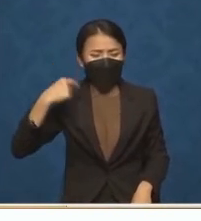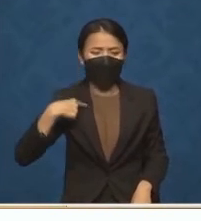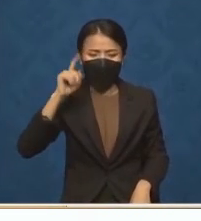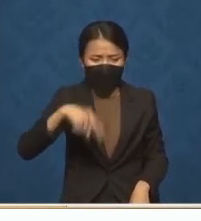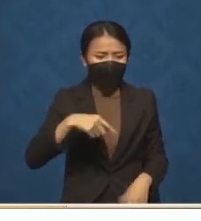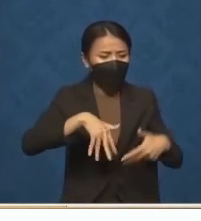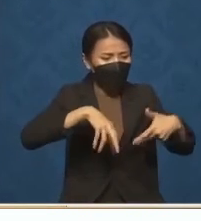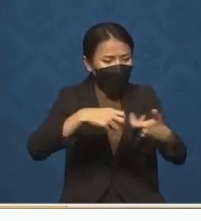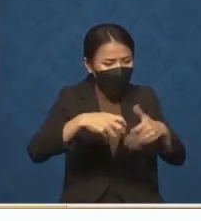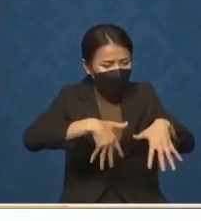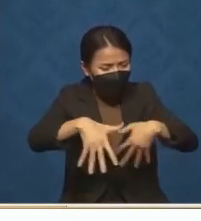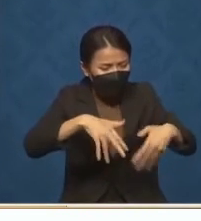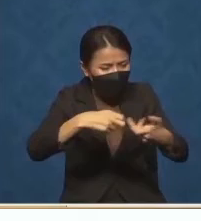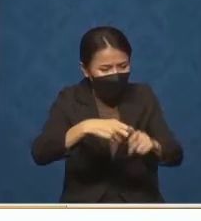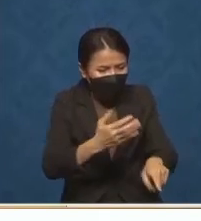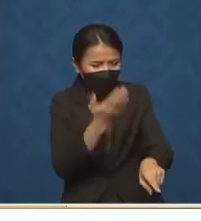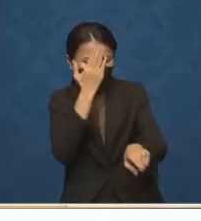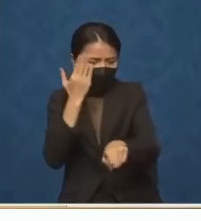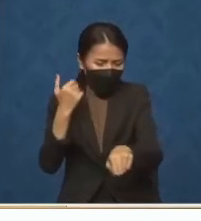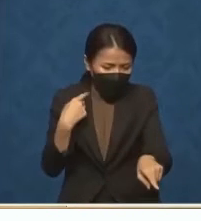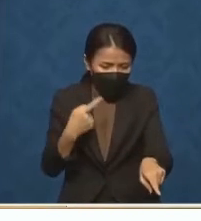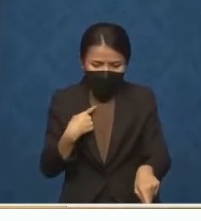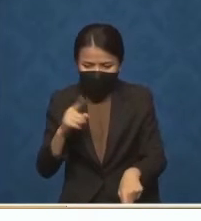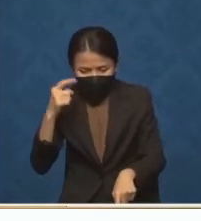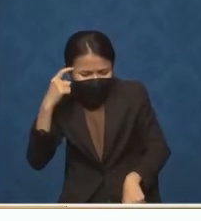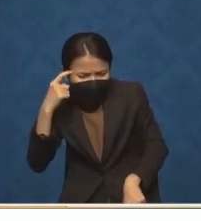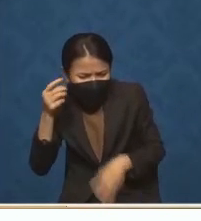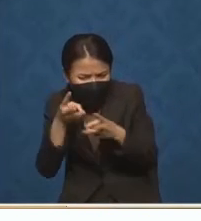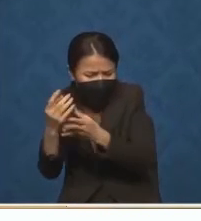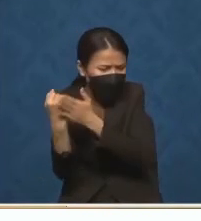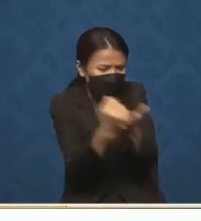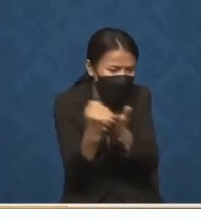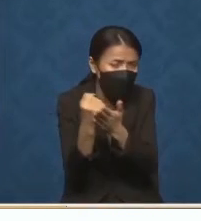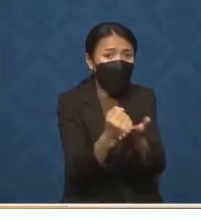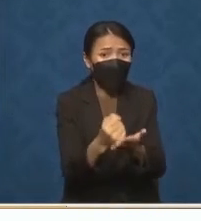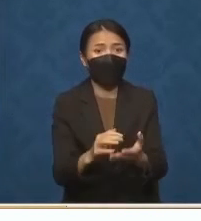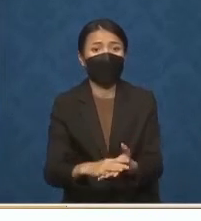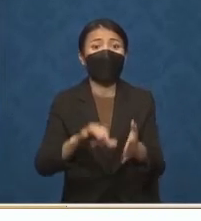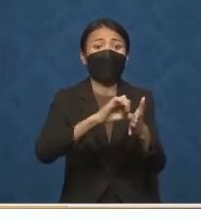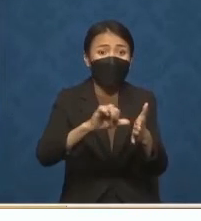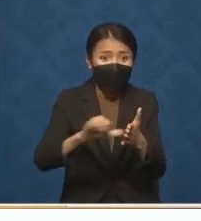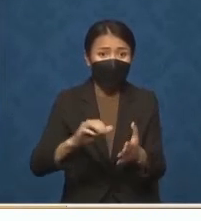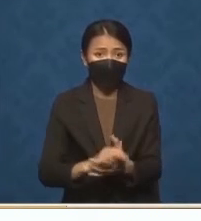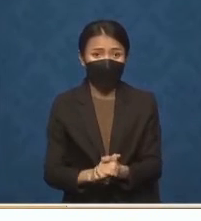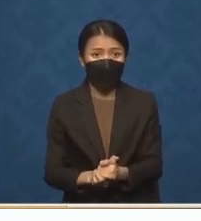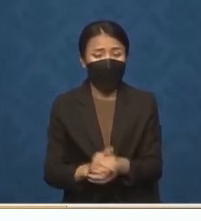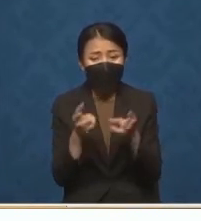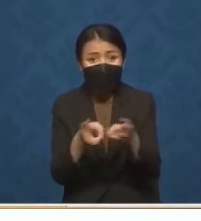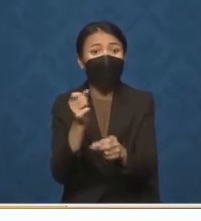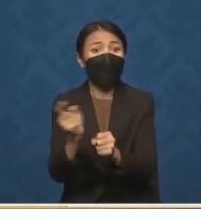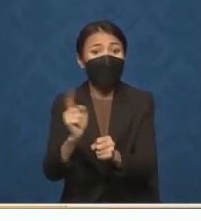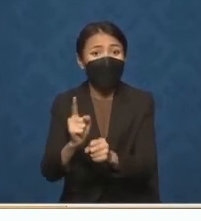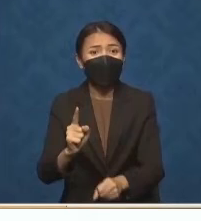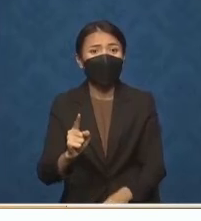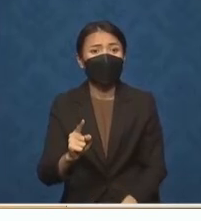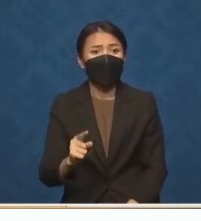้กพี่น้ประชาชนผมยไม่รู้ผมไม่ใช่นัวศากรผมไมรู้หรอกวาวธีแก้ปญหาเฉพาะหนาอย่นั้คืờอะไรแต่เขาตองไปทำงาน